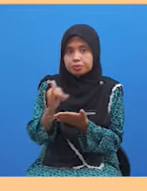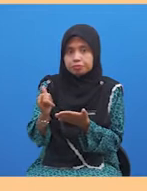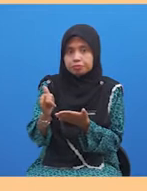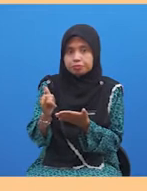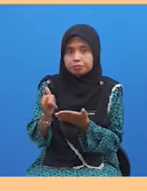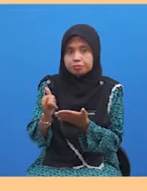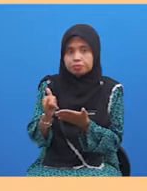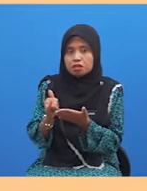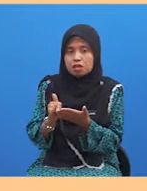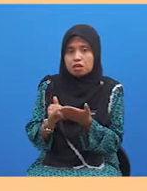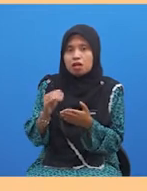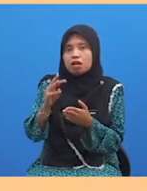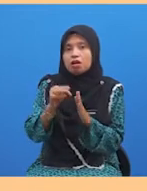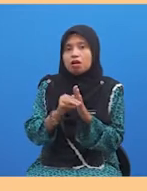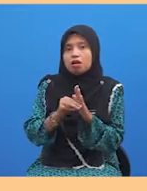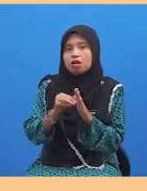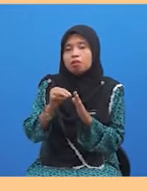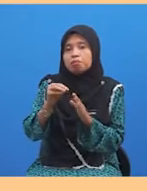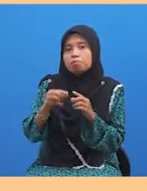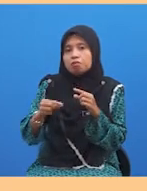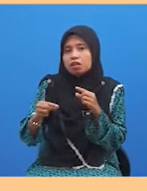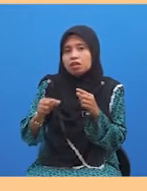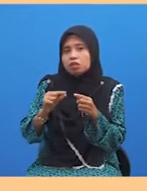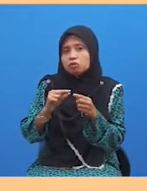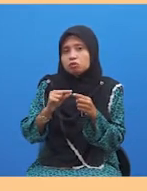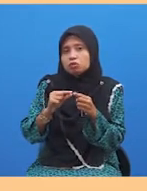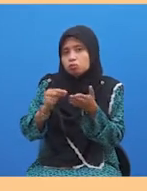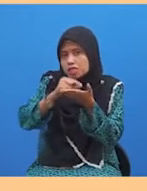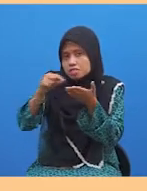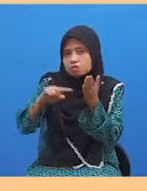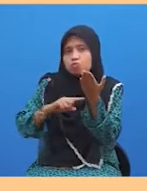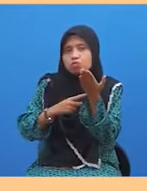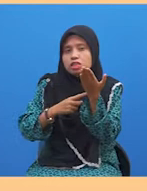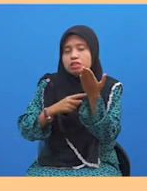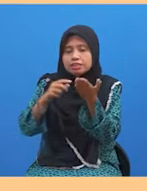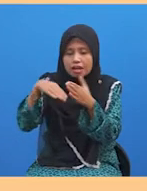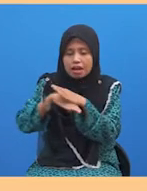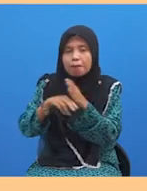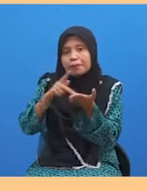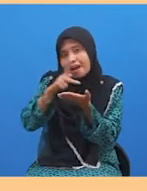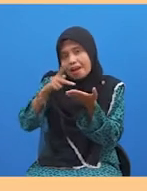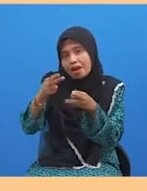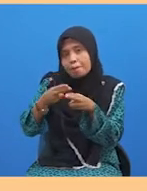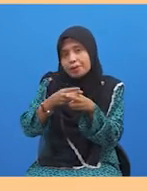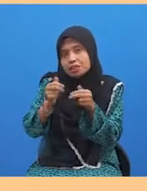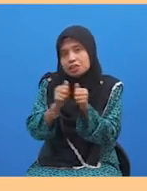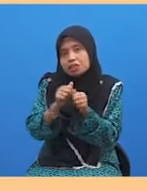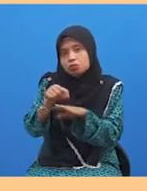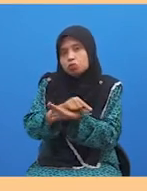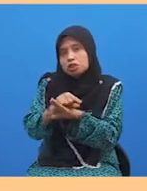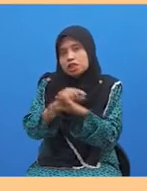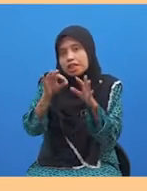Seterusnya, mengolah idea tersebut dalam bentuk karangan pendek